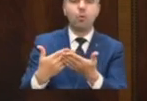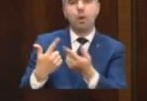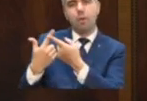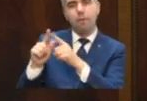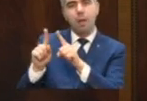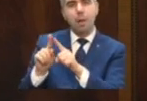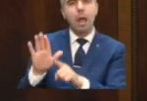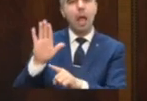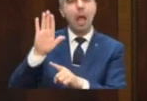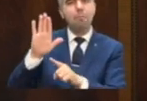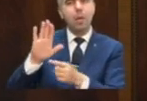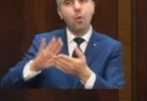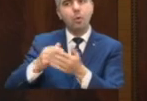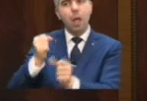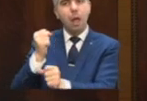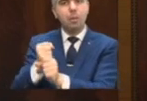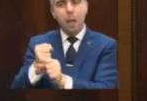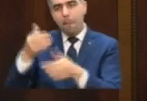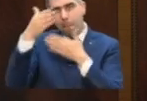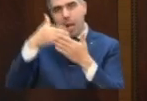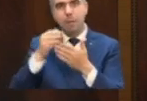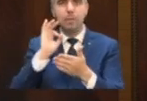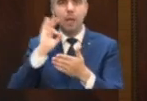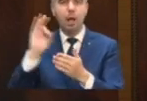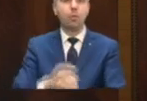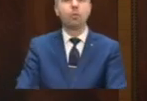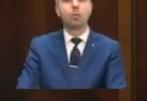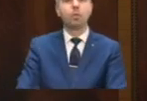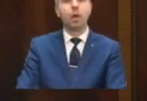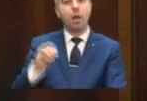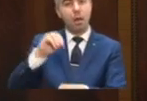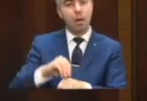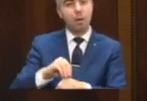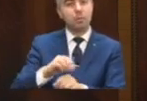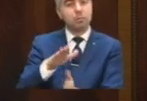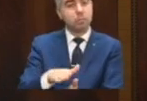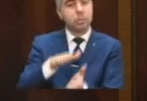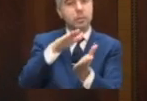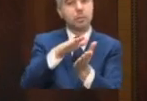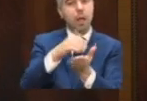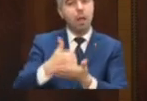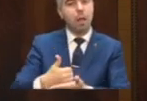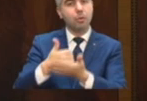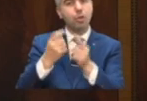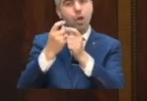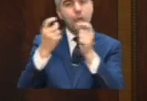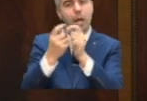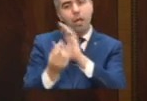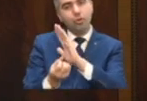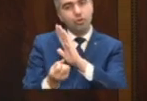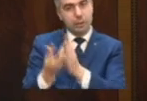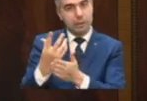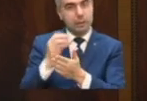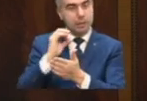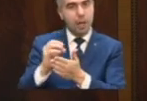الخبرة والتكنولوجيا لفائدة اليد العاملة المغربية، وضع تحفيز مالي خاص بالمقاولات الصناعية الجديدة والناشئة المستثمرة في